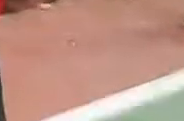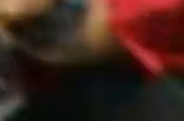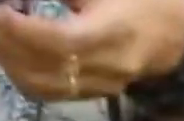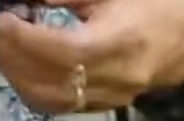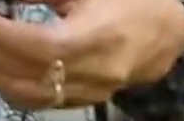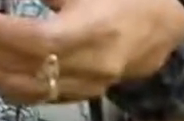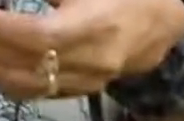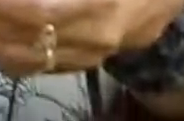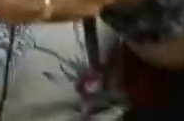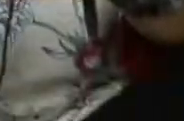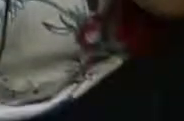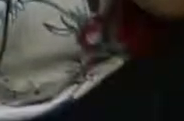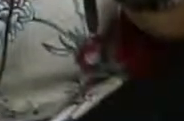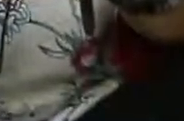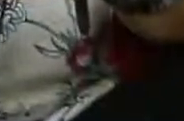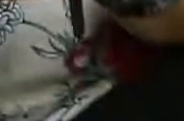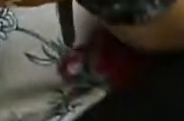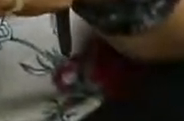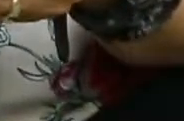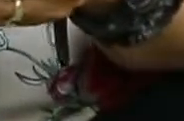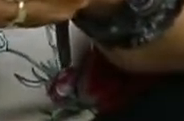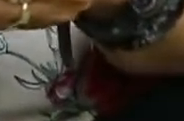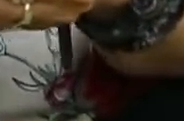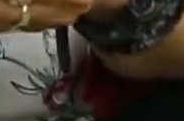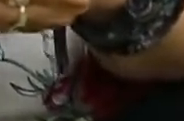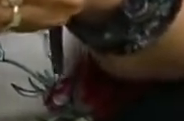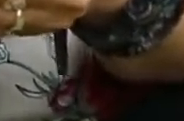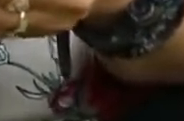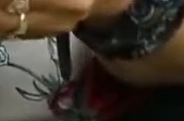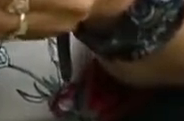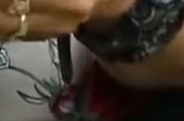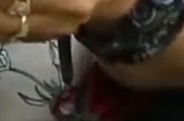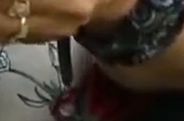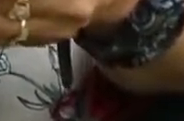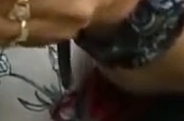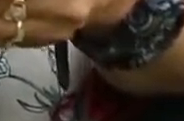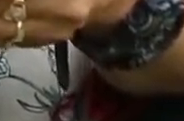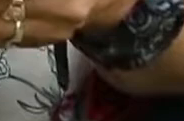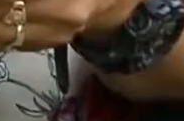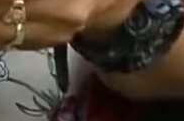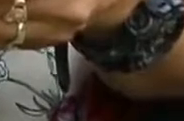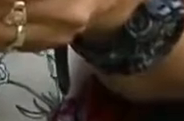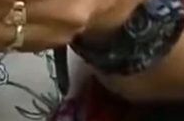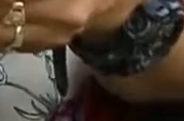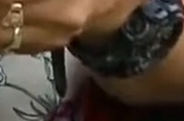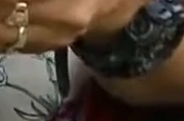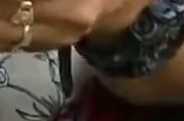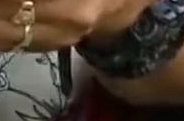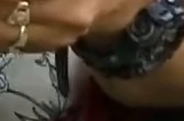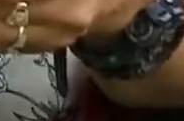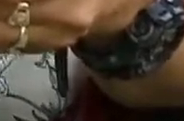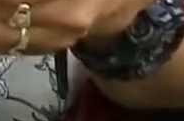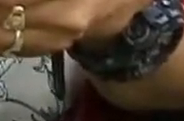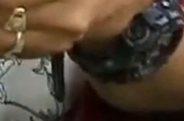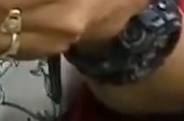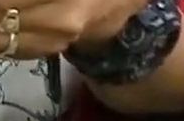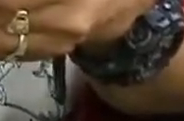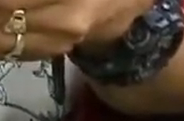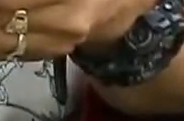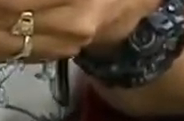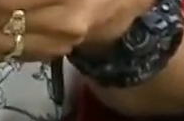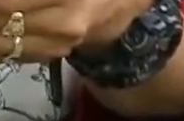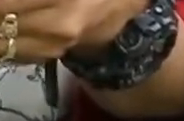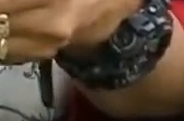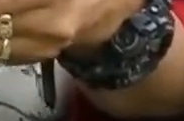Indonesia halo negara-negara ASEAN kayaknya dekat Indonesia deh Bu oh sebelah sini